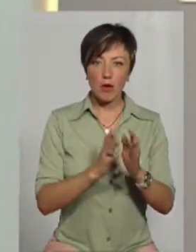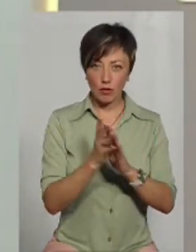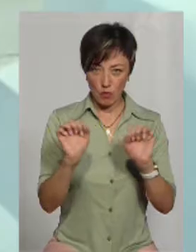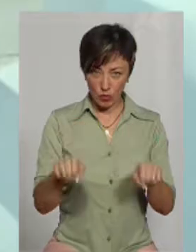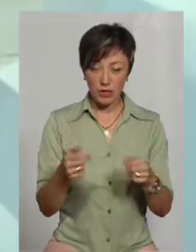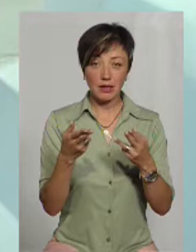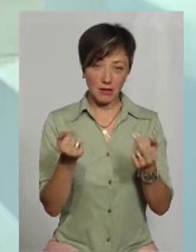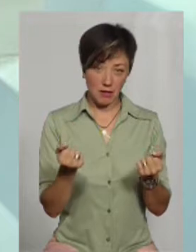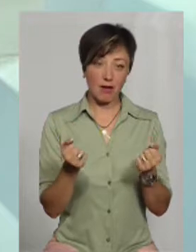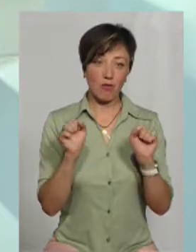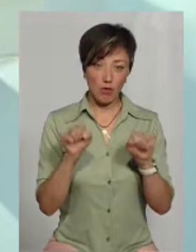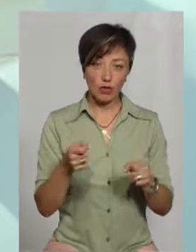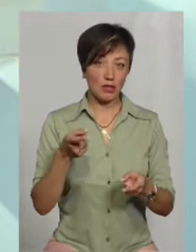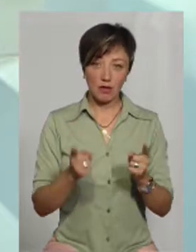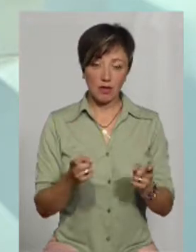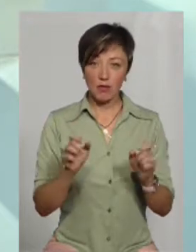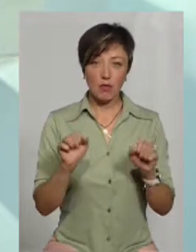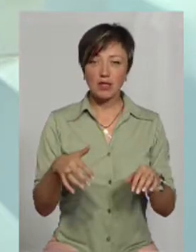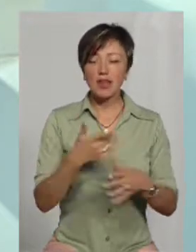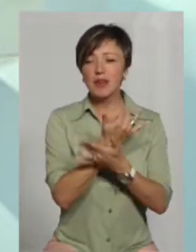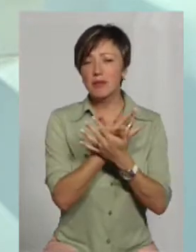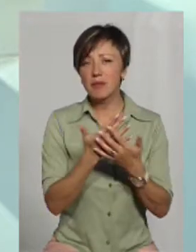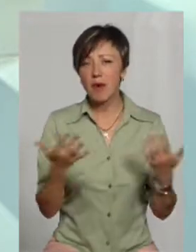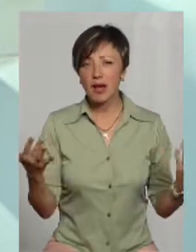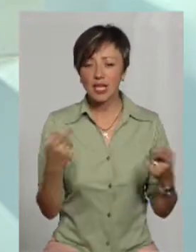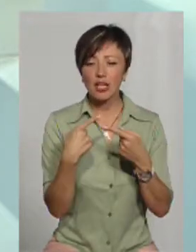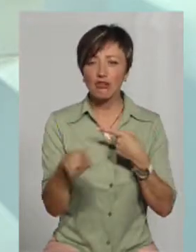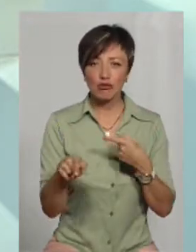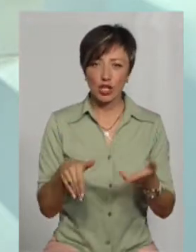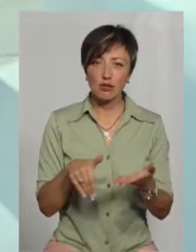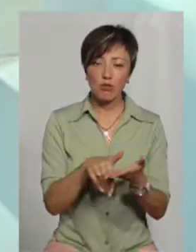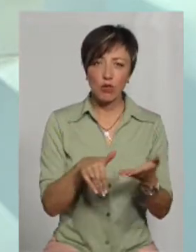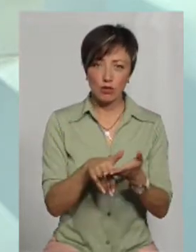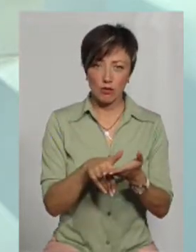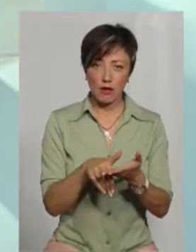іншими хворобами? Реально, так. Є маса альтернативних